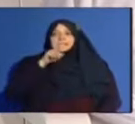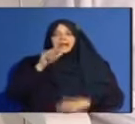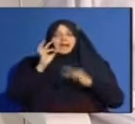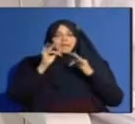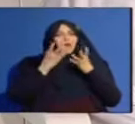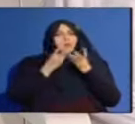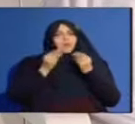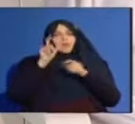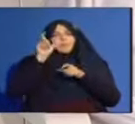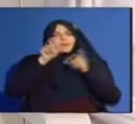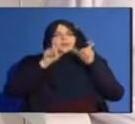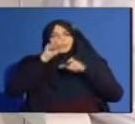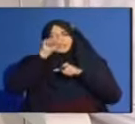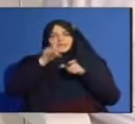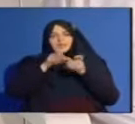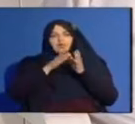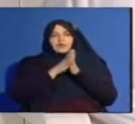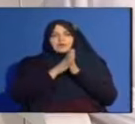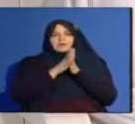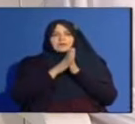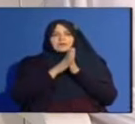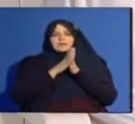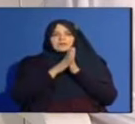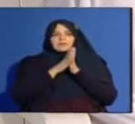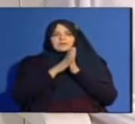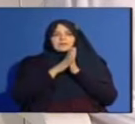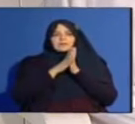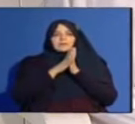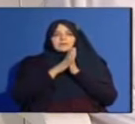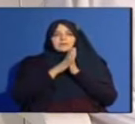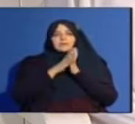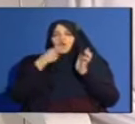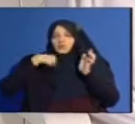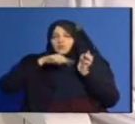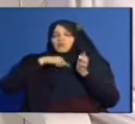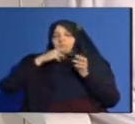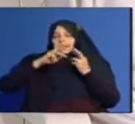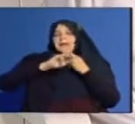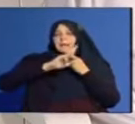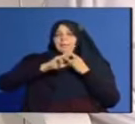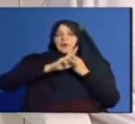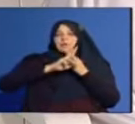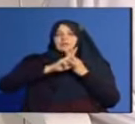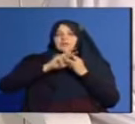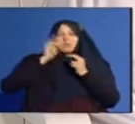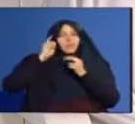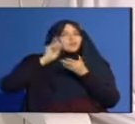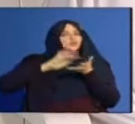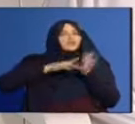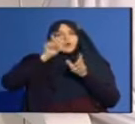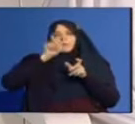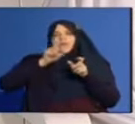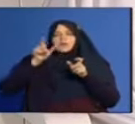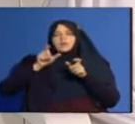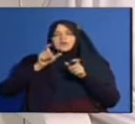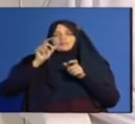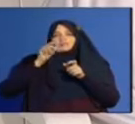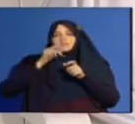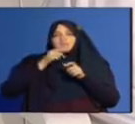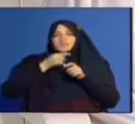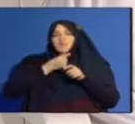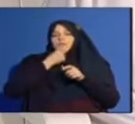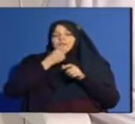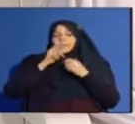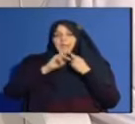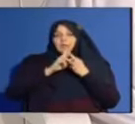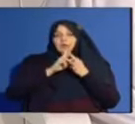طرحوها، ولكن يعني من خلال إجابتنا للأخ عبد السلام فالإجابة تعم الجميع ويستفيد منها